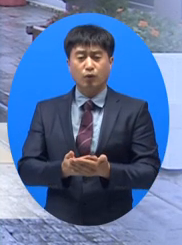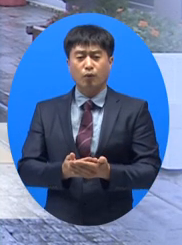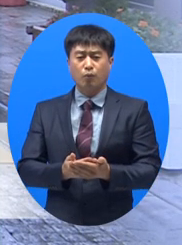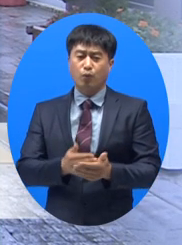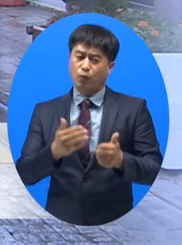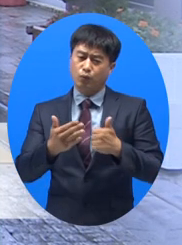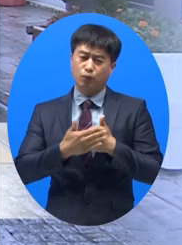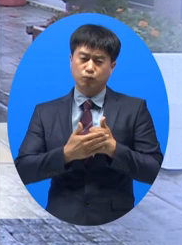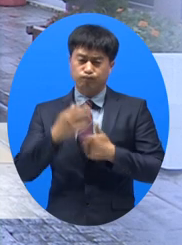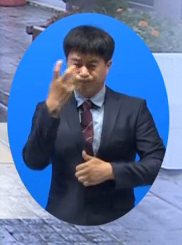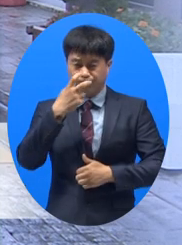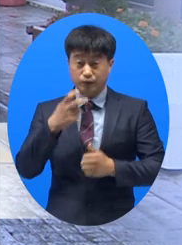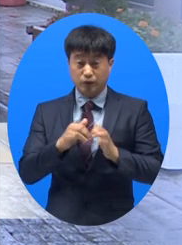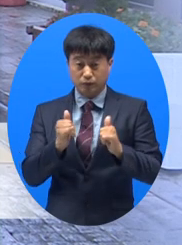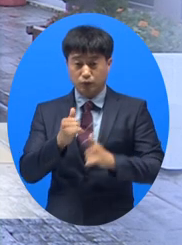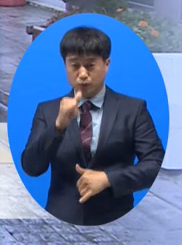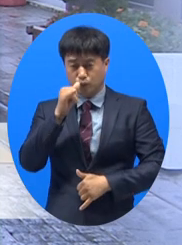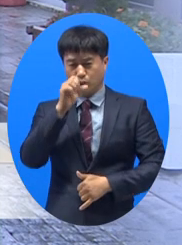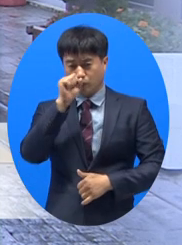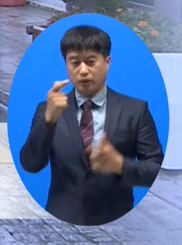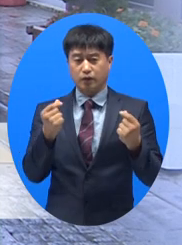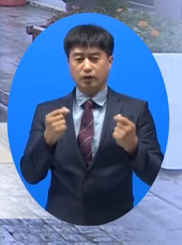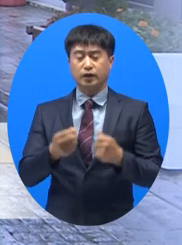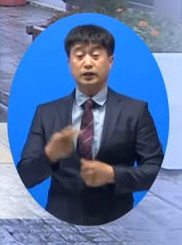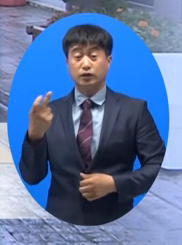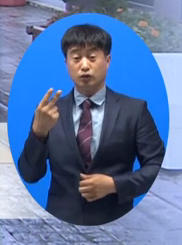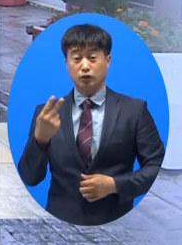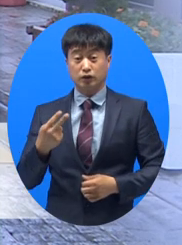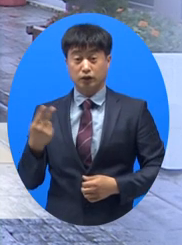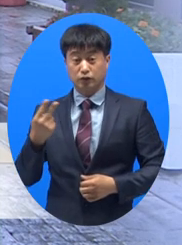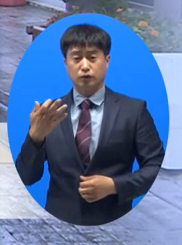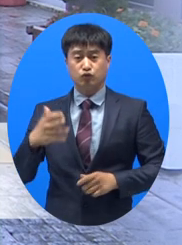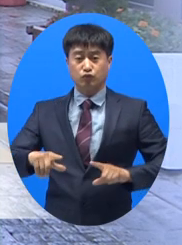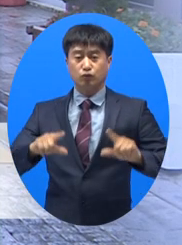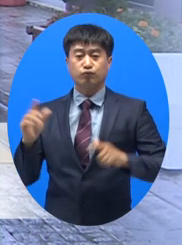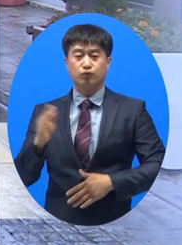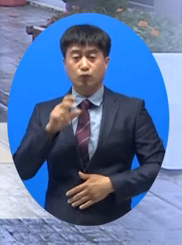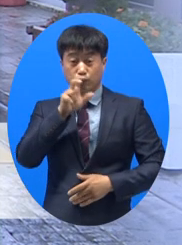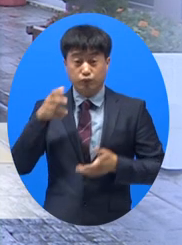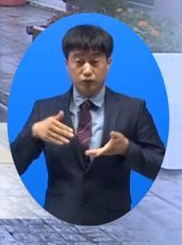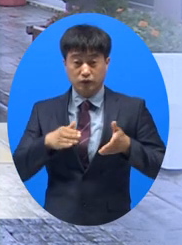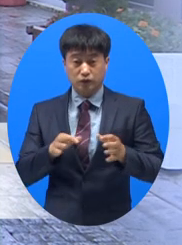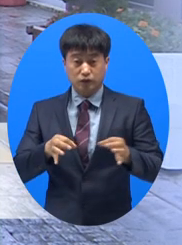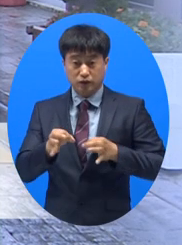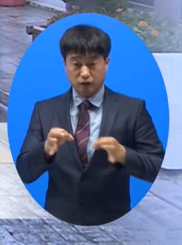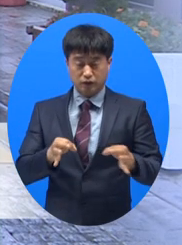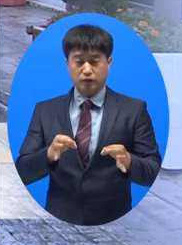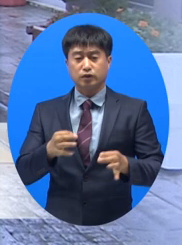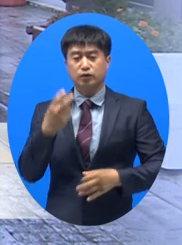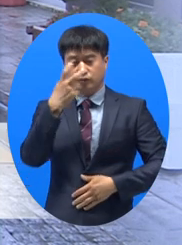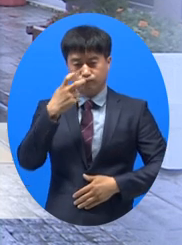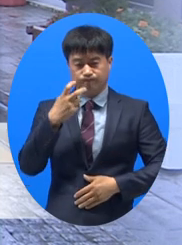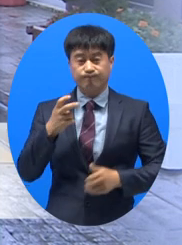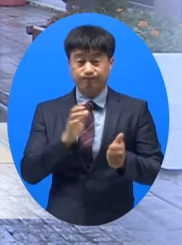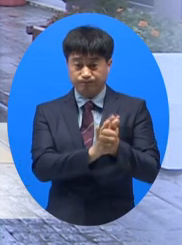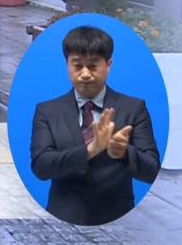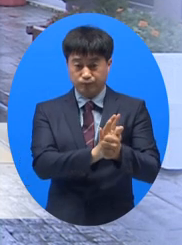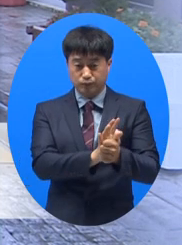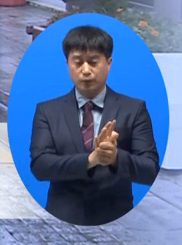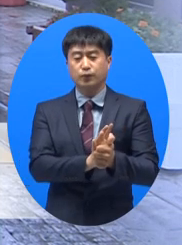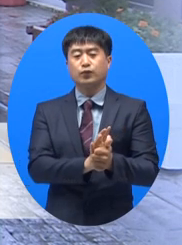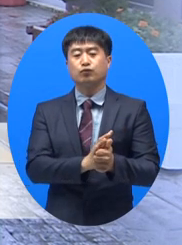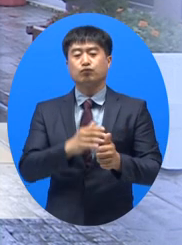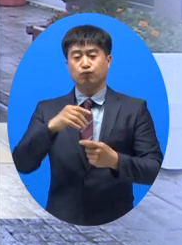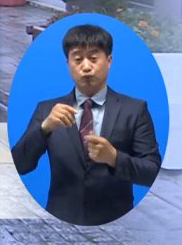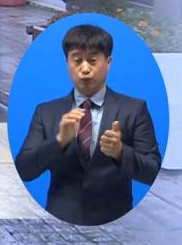매니저가 있다면 어떨까요? 경기도에서는 2019년부터 골목 상권의 매니저를 지원해오고 있는데요. 상인들 만족도가